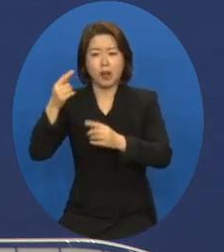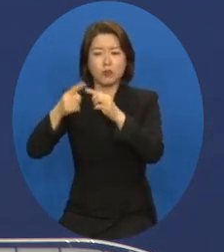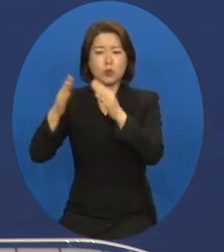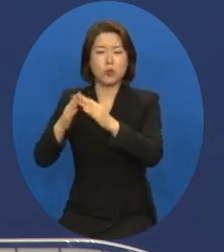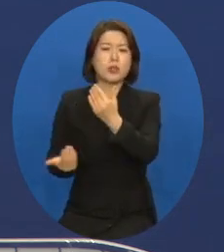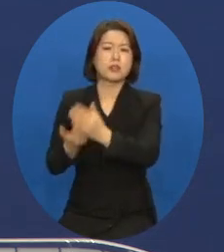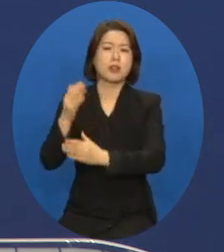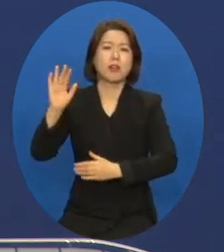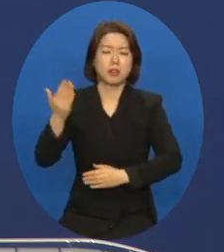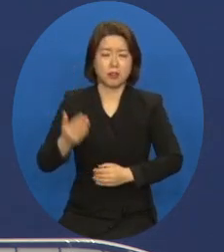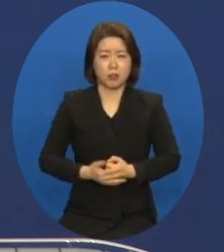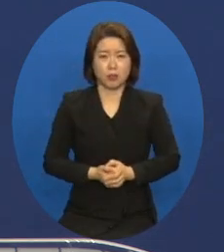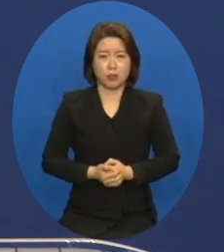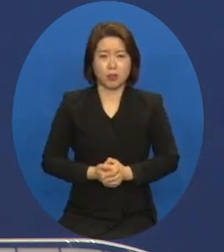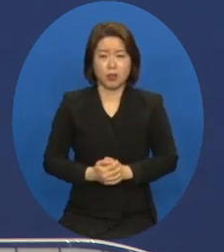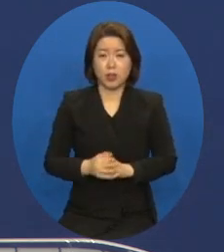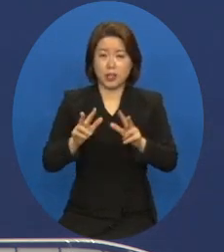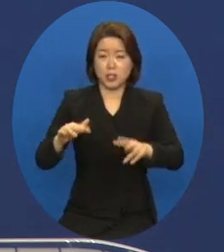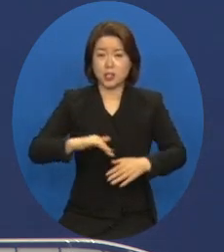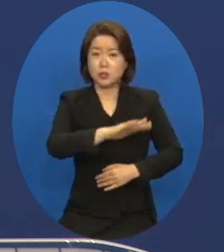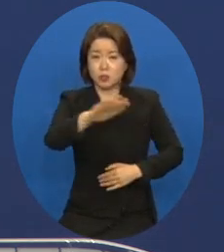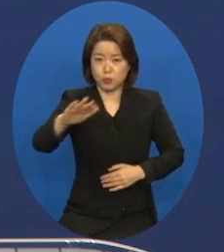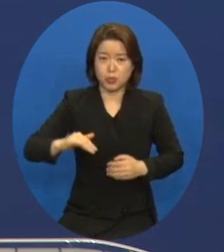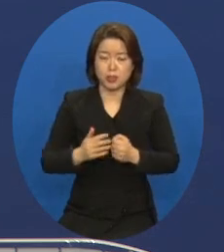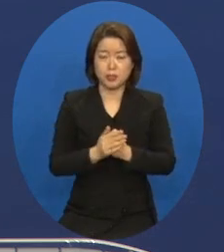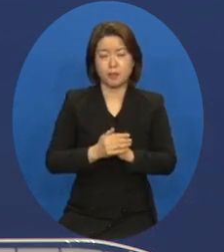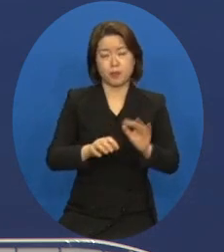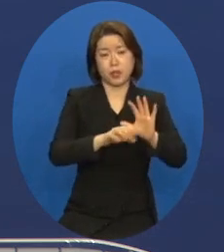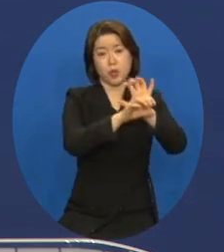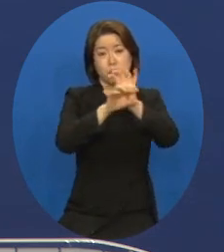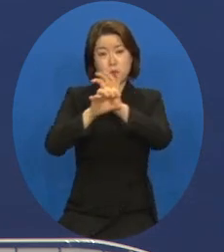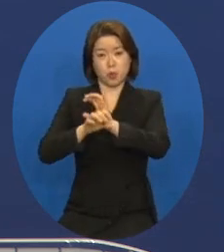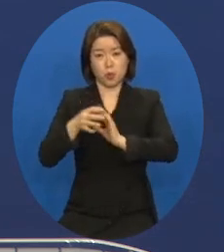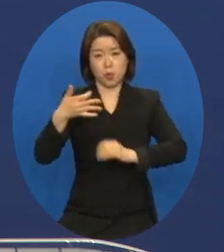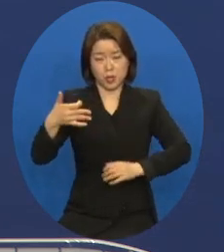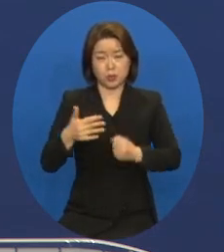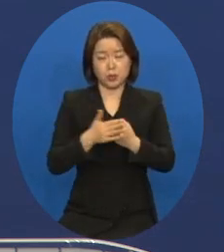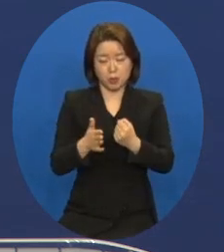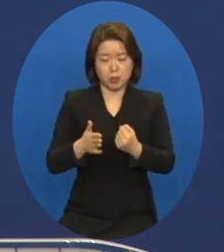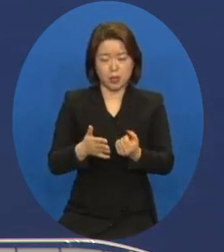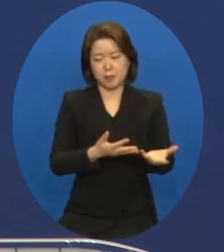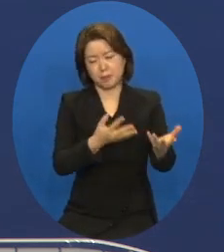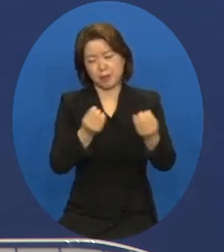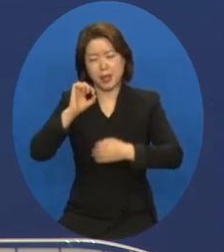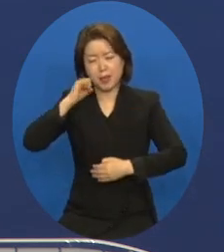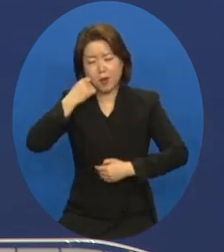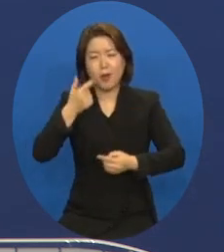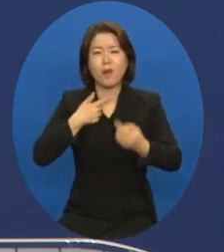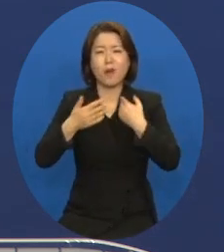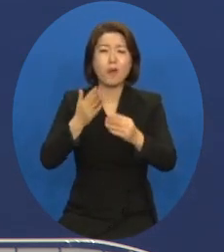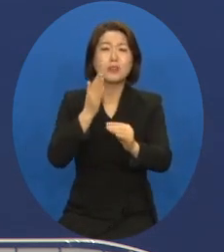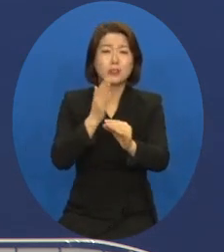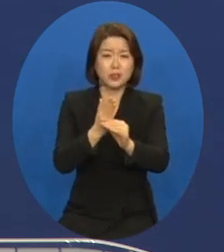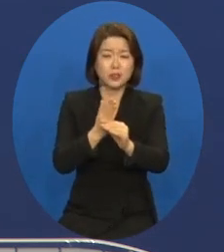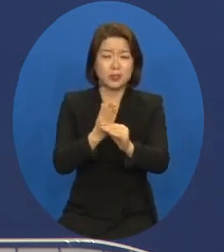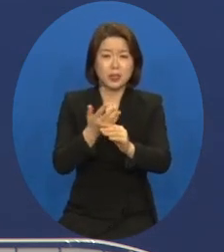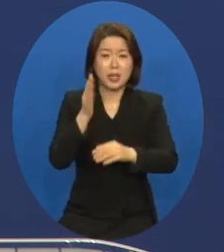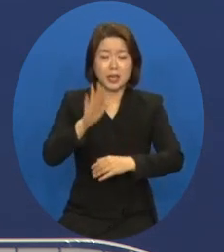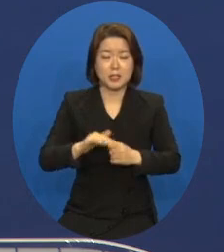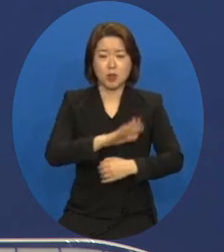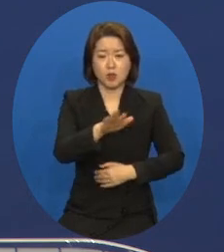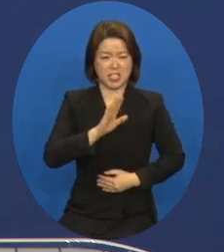것입니다 지금 현재 우리는 코롤라 1 그로 인해서 많은 어려움을 겪고 있지만 우리의 진정한